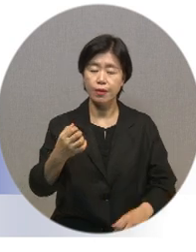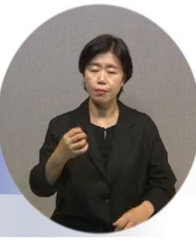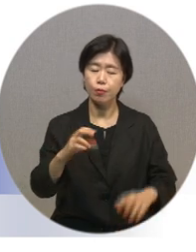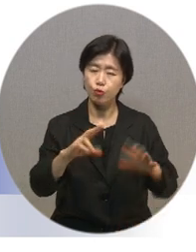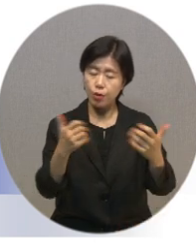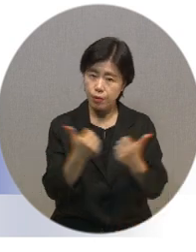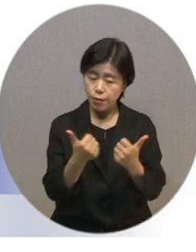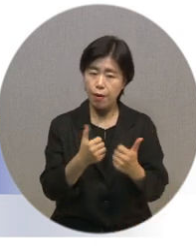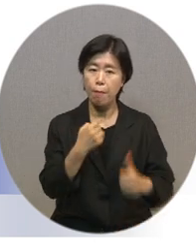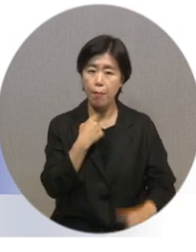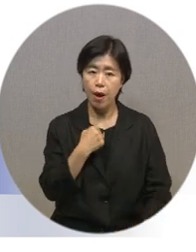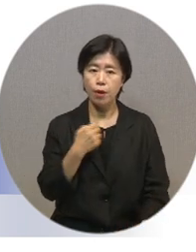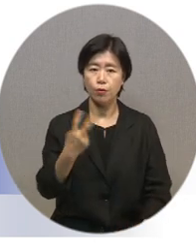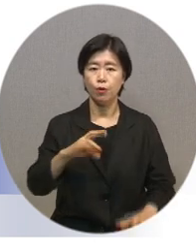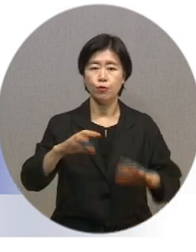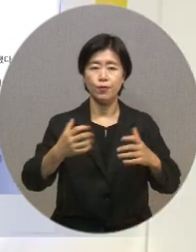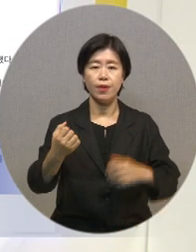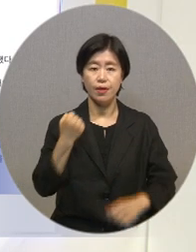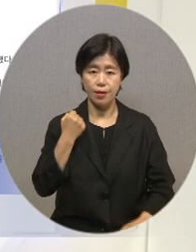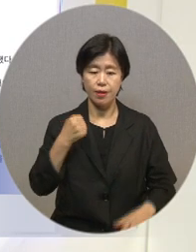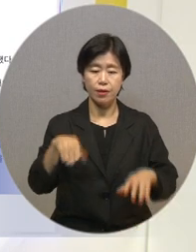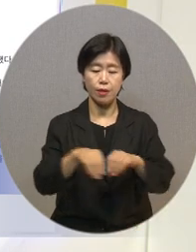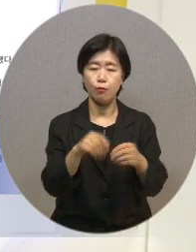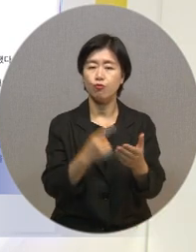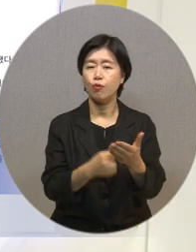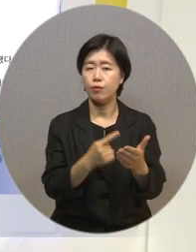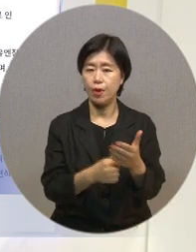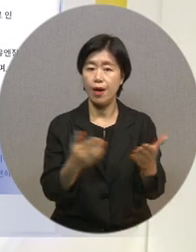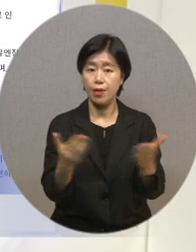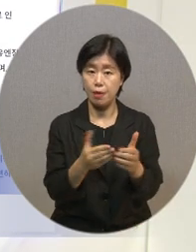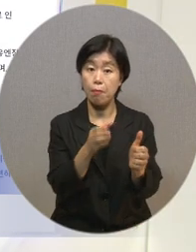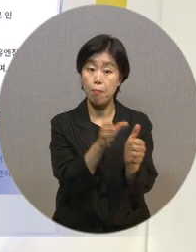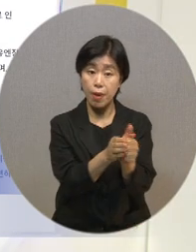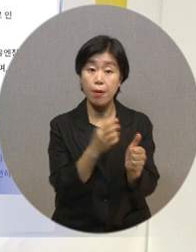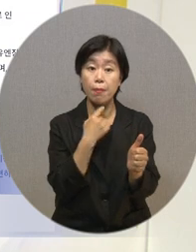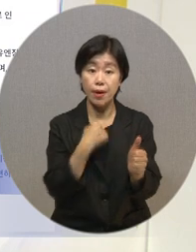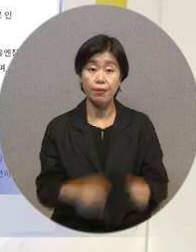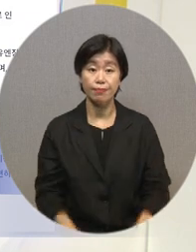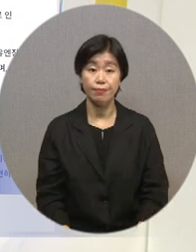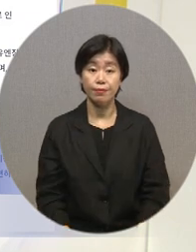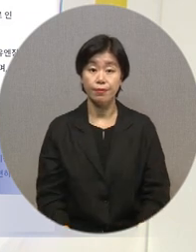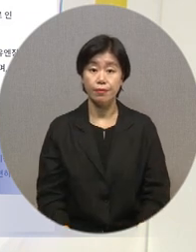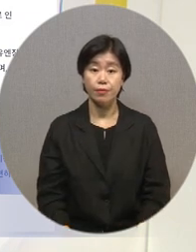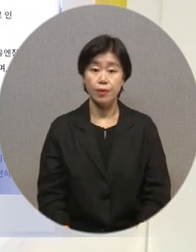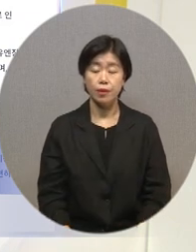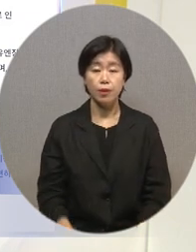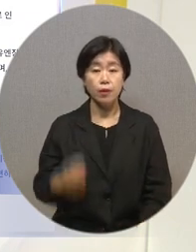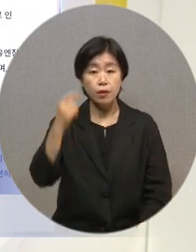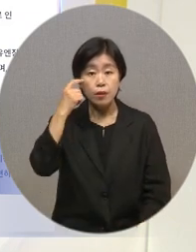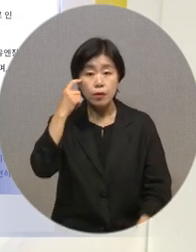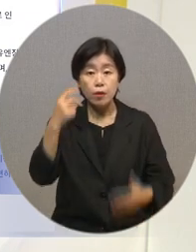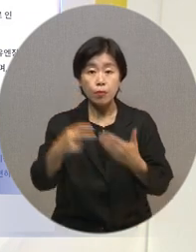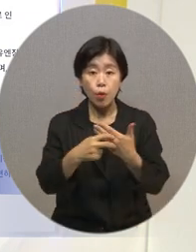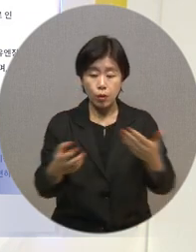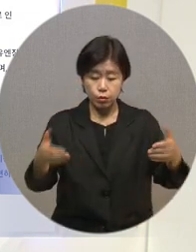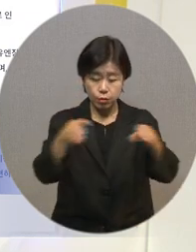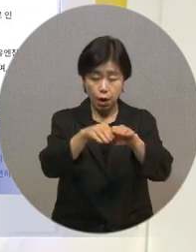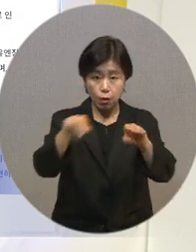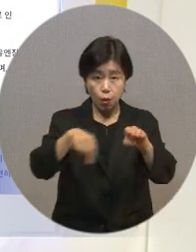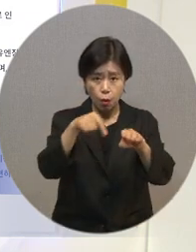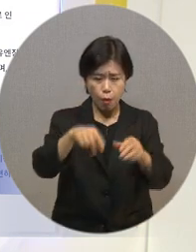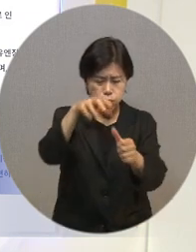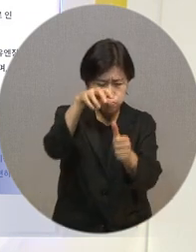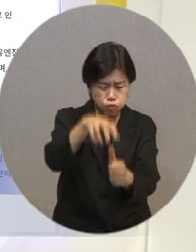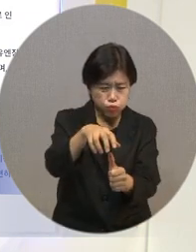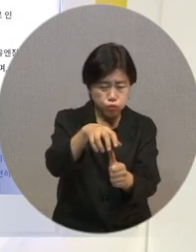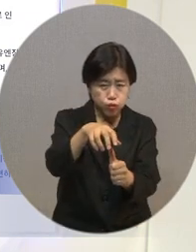역임한 바 있습니다 다음 뉴스입니다 정신 의료 기관 내 경리 강박 금지를